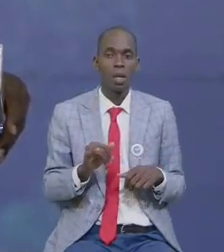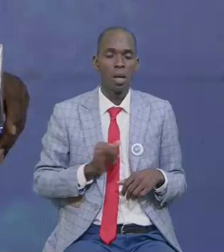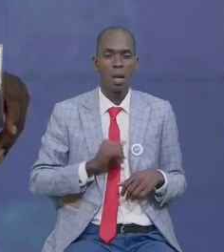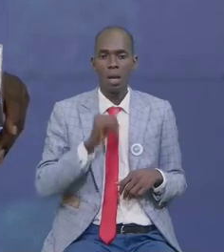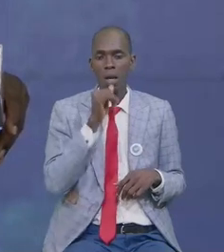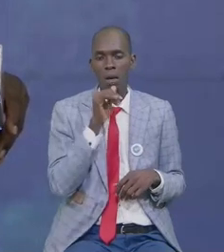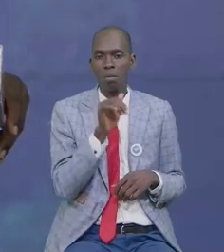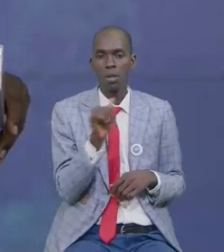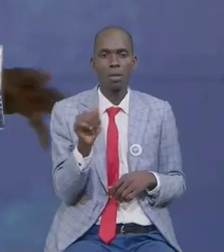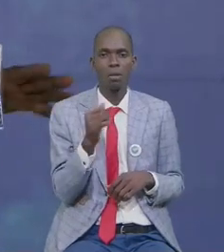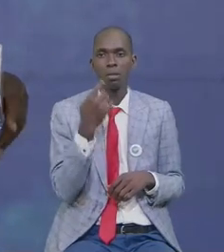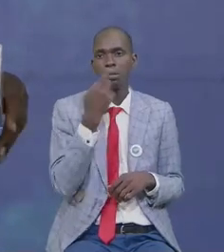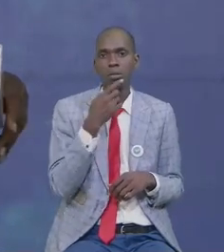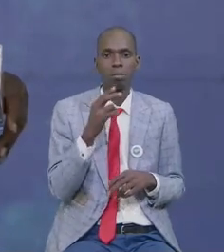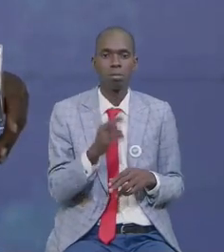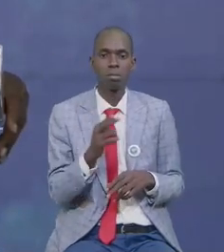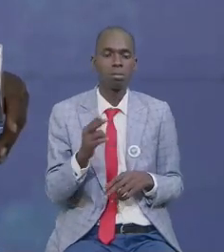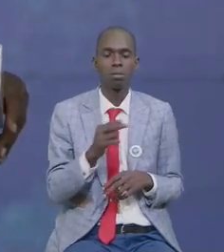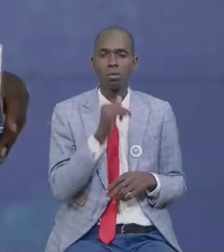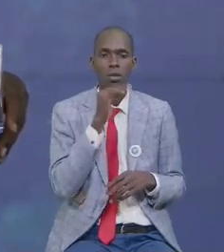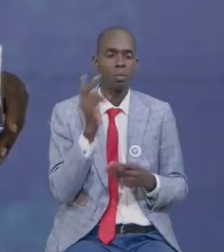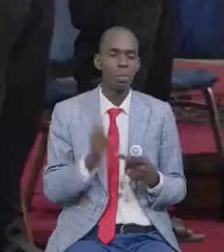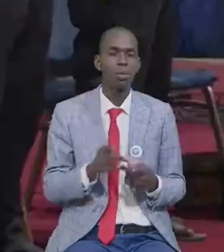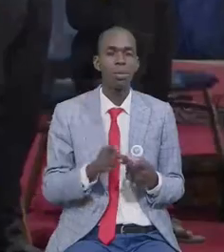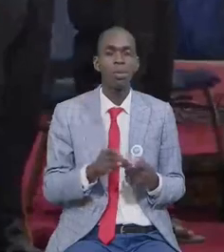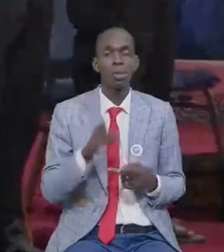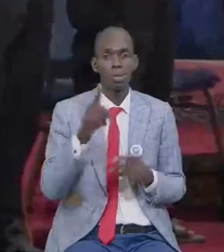Je suis un bègue. Tu peux.